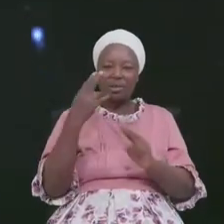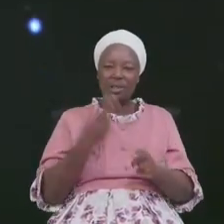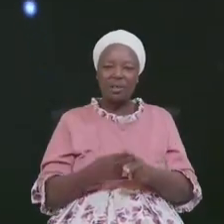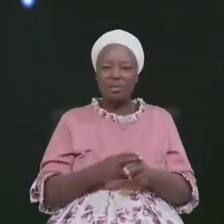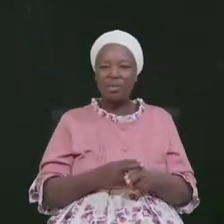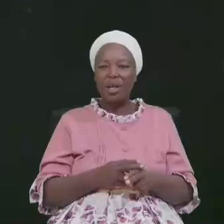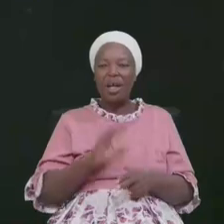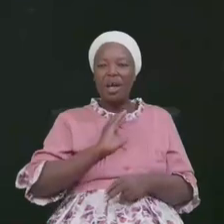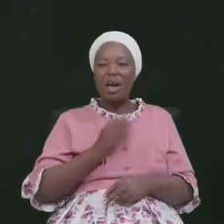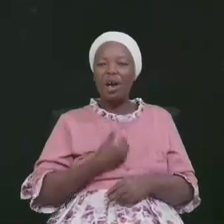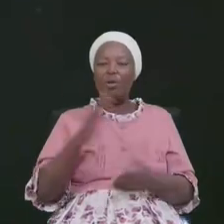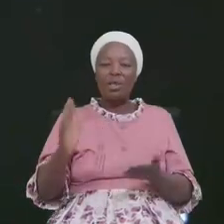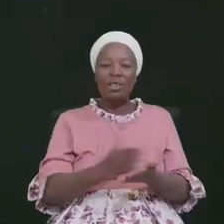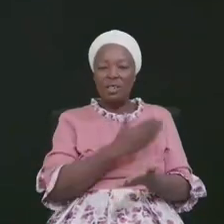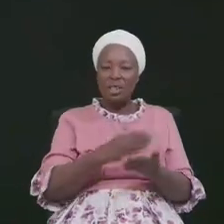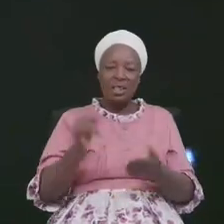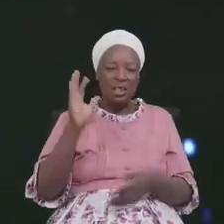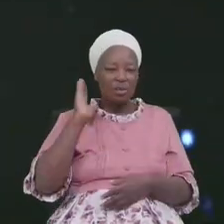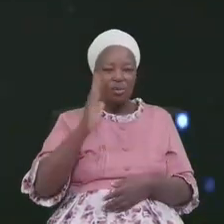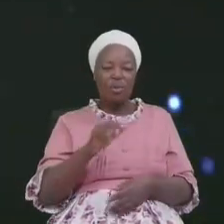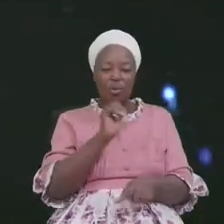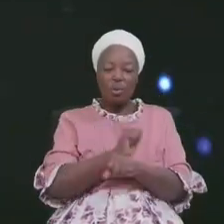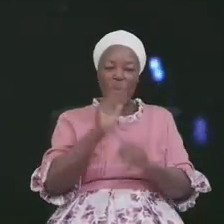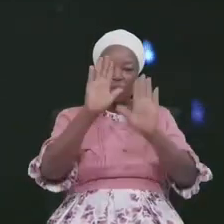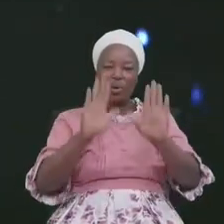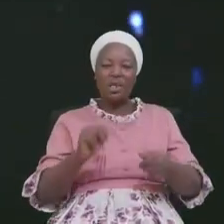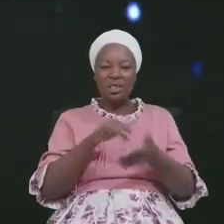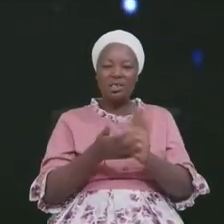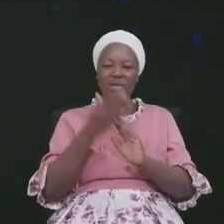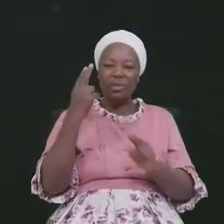Nos chants vont produire des prodiges.